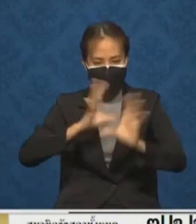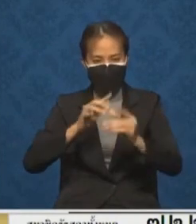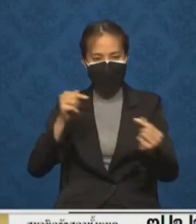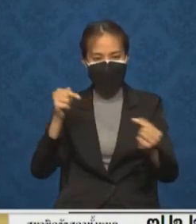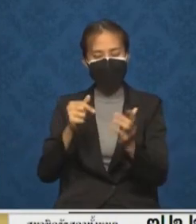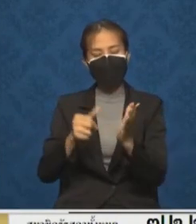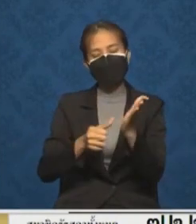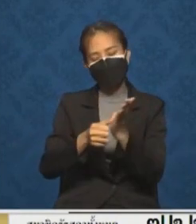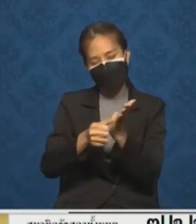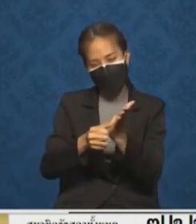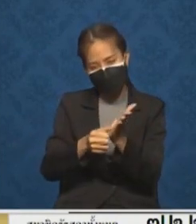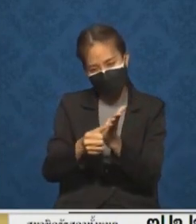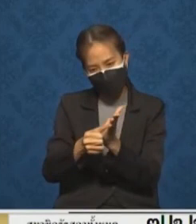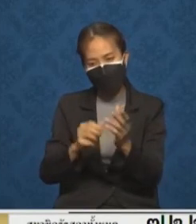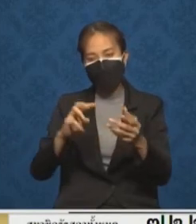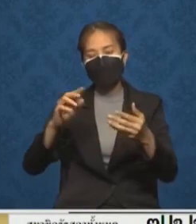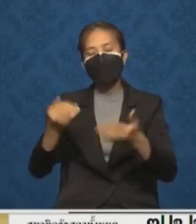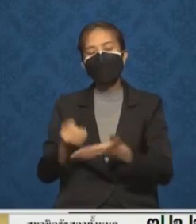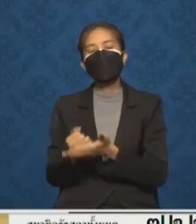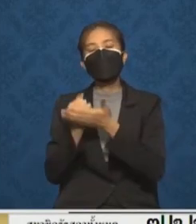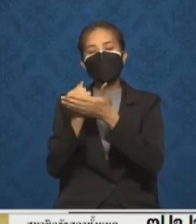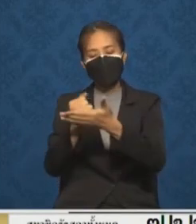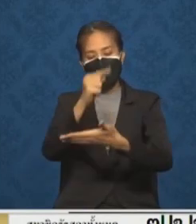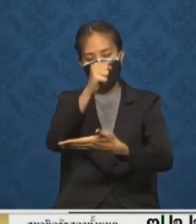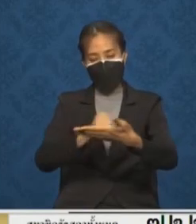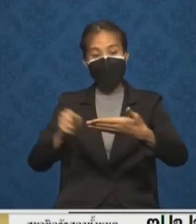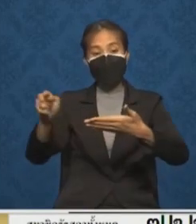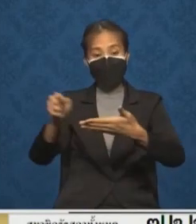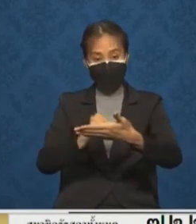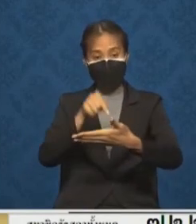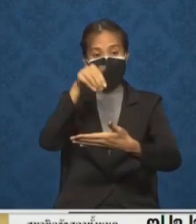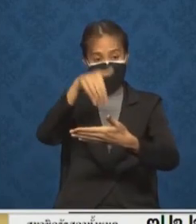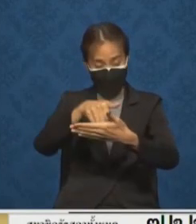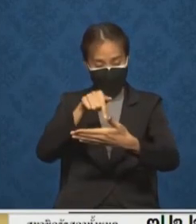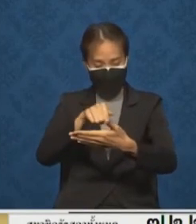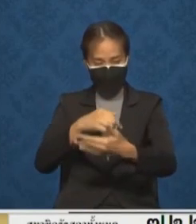กันให้การเลือกตั้งของเราได้มีความสุจริตเชิงธรรมมากขึ้น